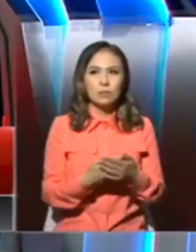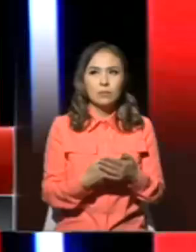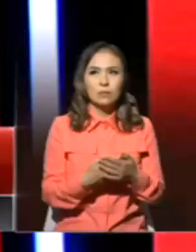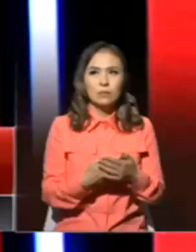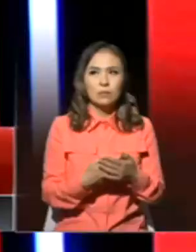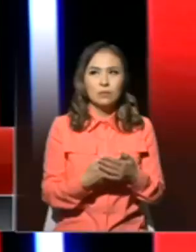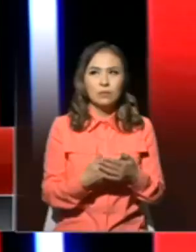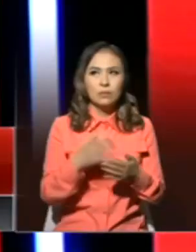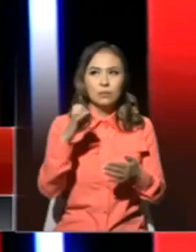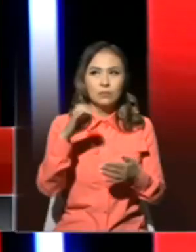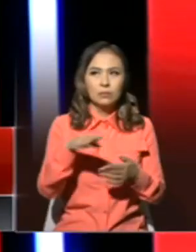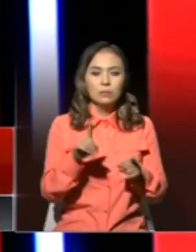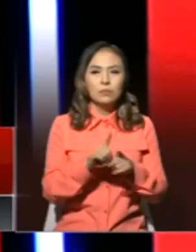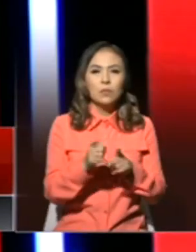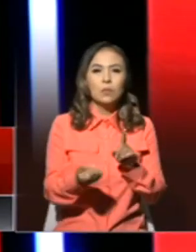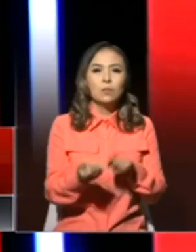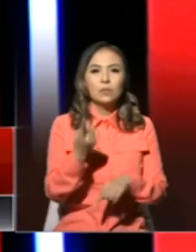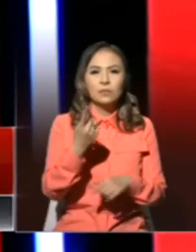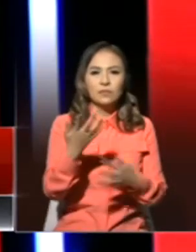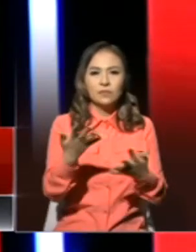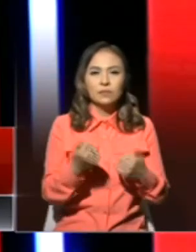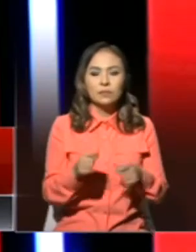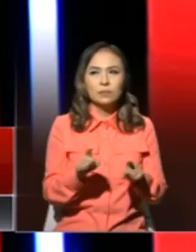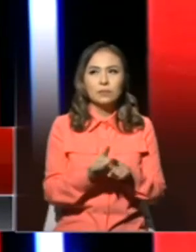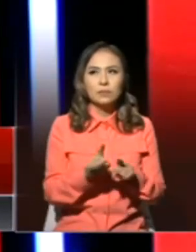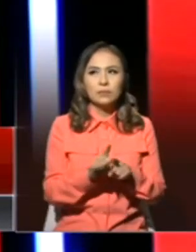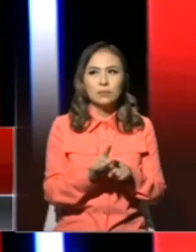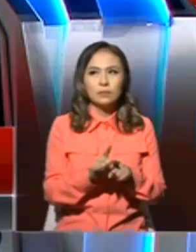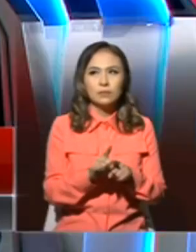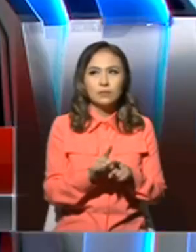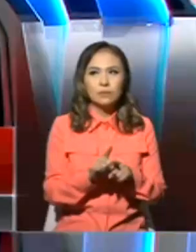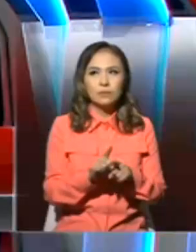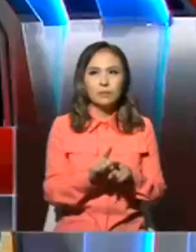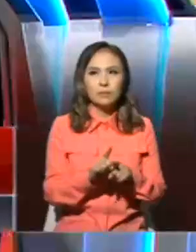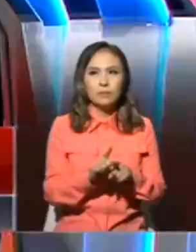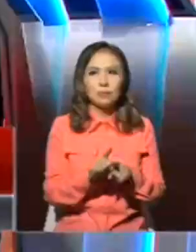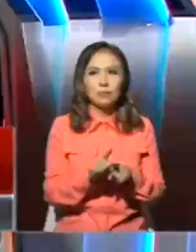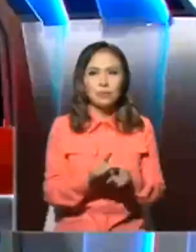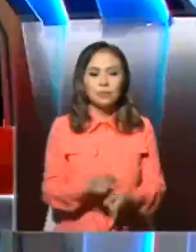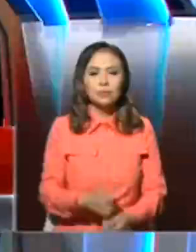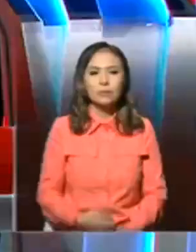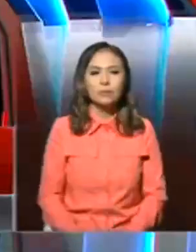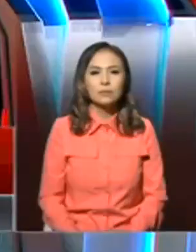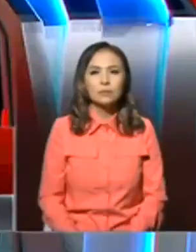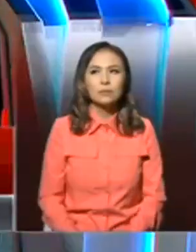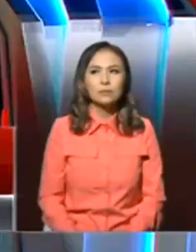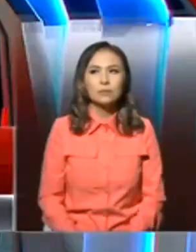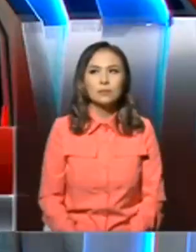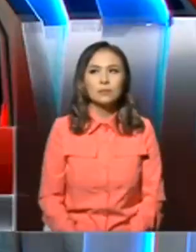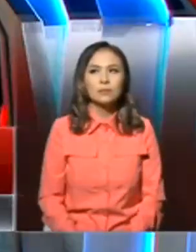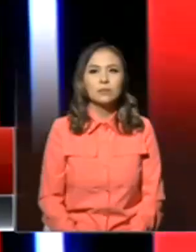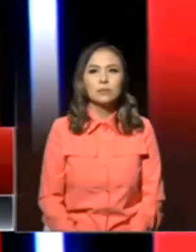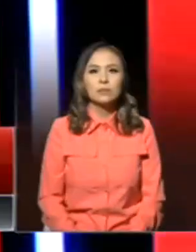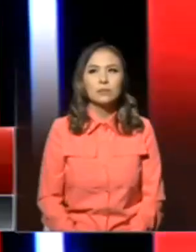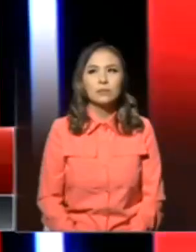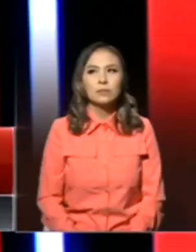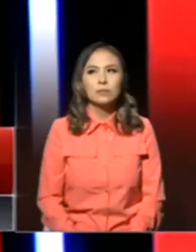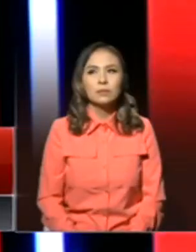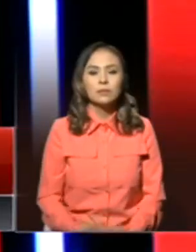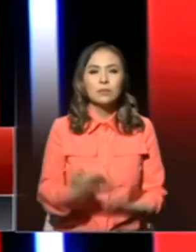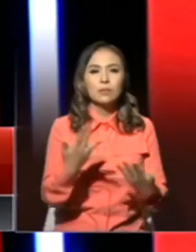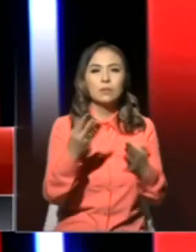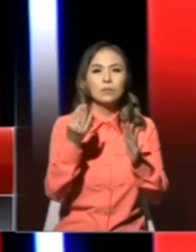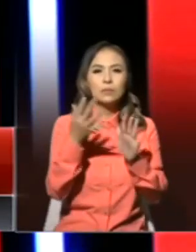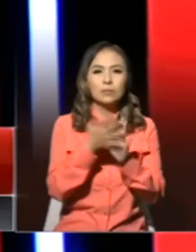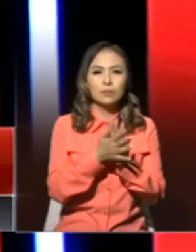Ал статистикаңызда күмәнді, оны қайдан алдыңыз? Оны да біз ашық деректерден алдық. Қаз Аман Жолмырза, кешірім сұраймын сөзіңізді бөлгенімізге. Қанша ақша жұмсалады